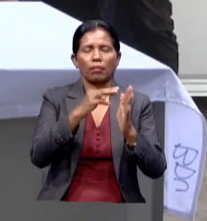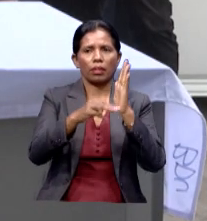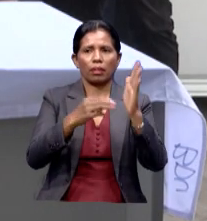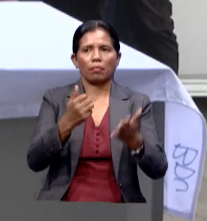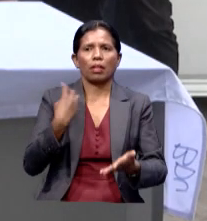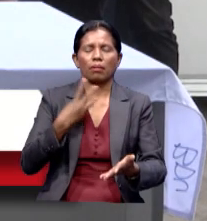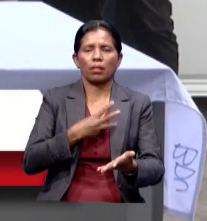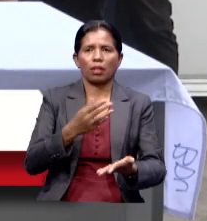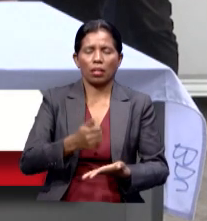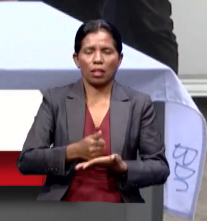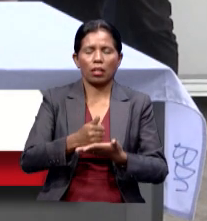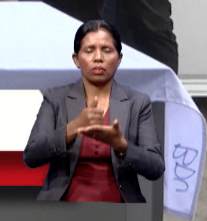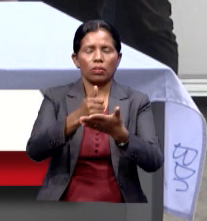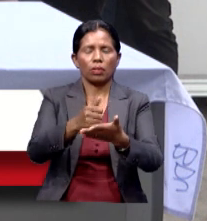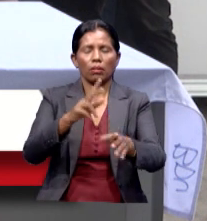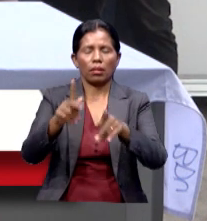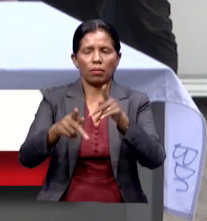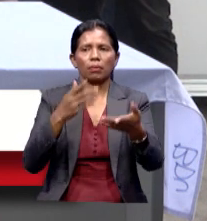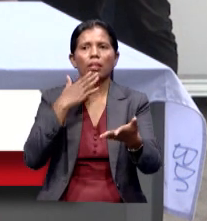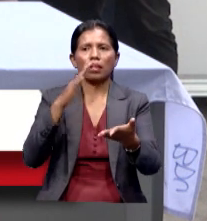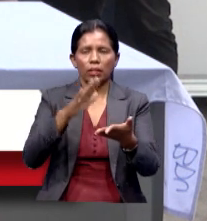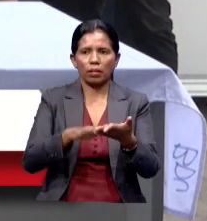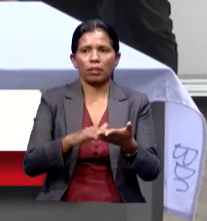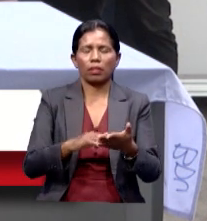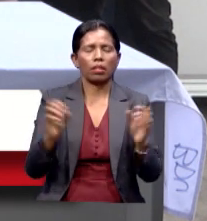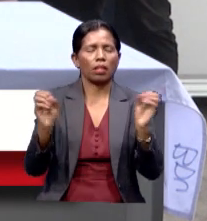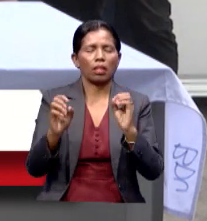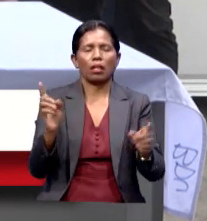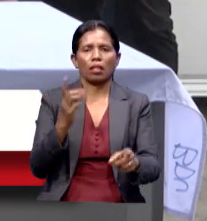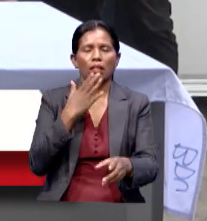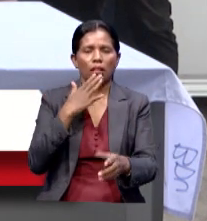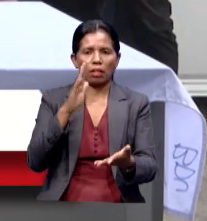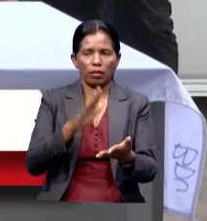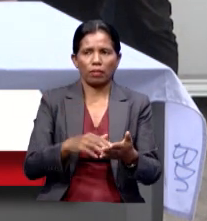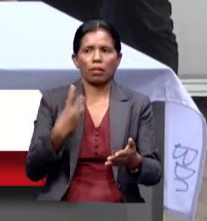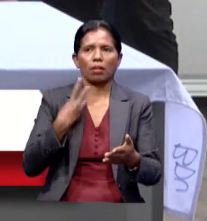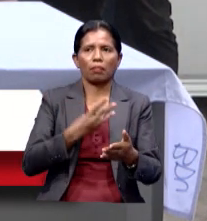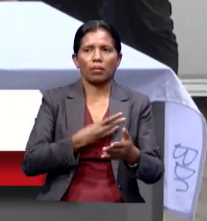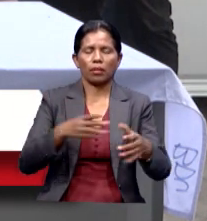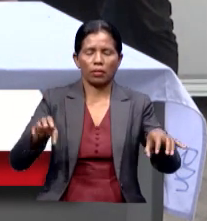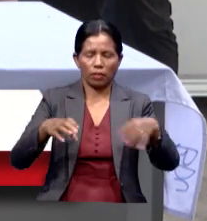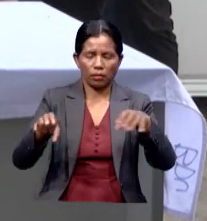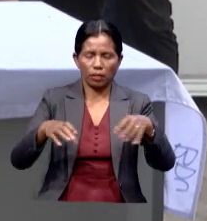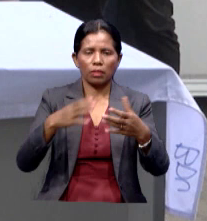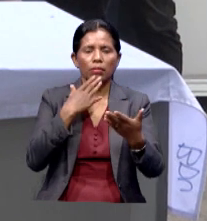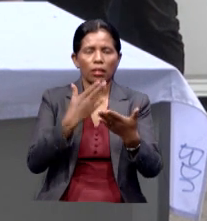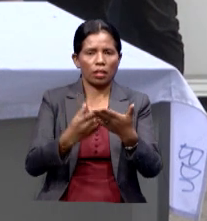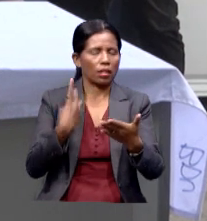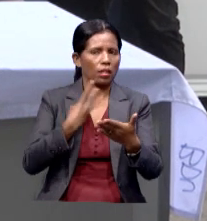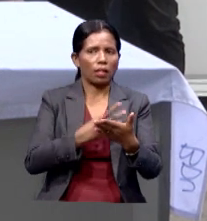atendimento nebe ke ladun diak nela los. Amene servisu ba profesional, amelare ba